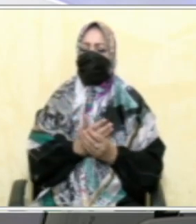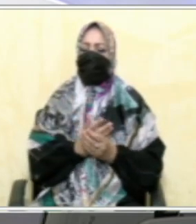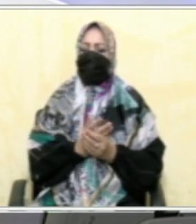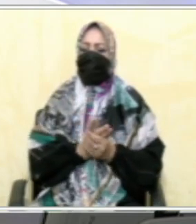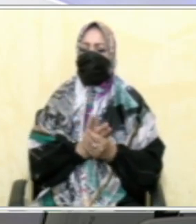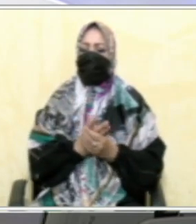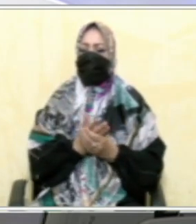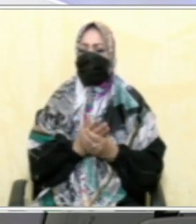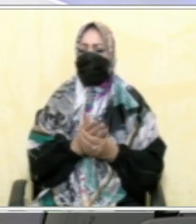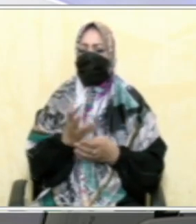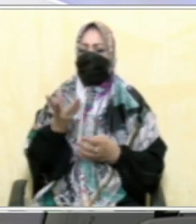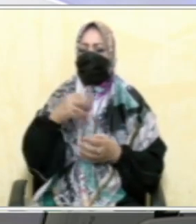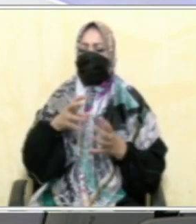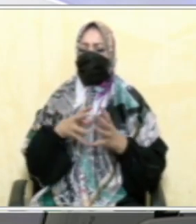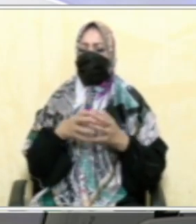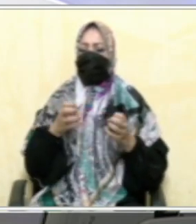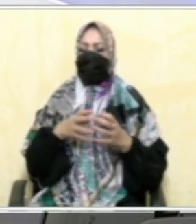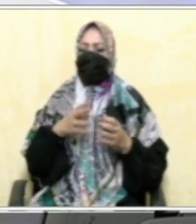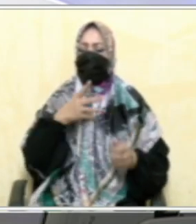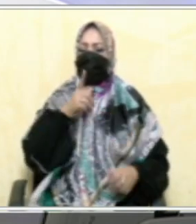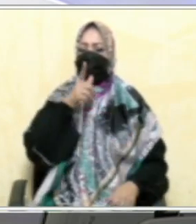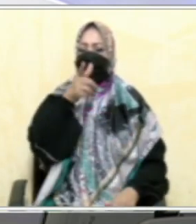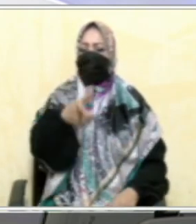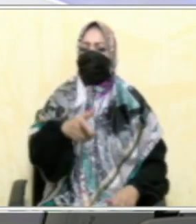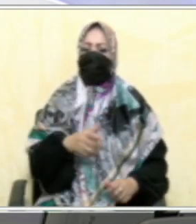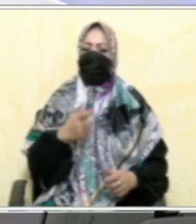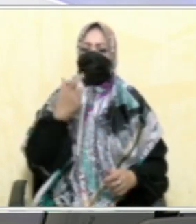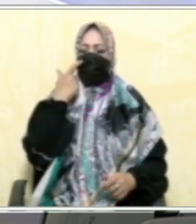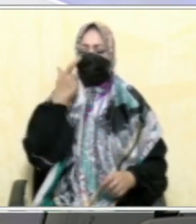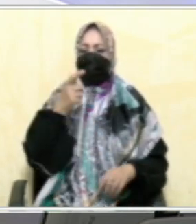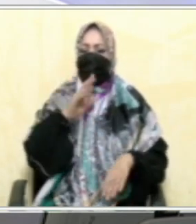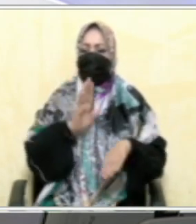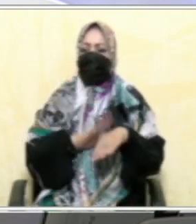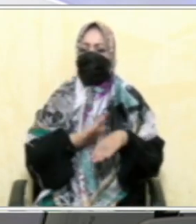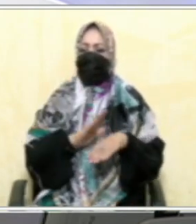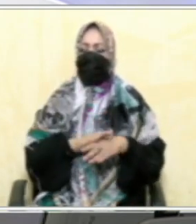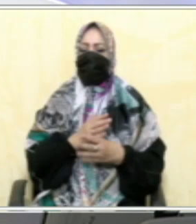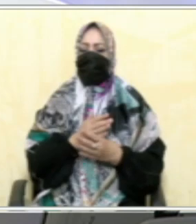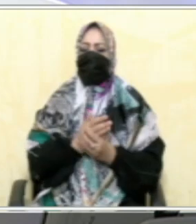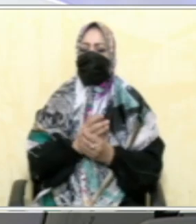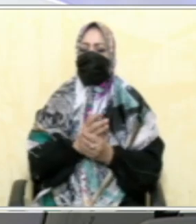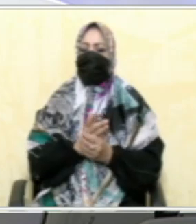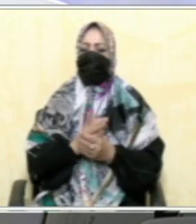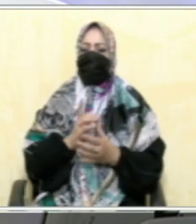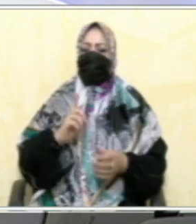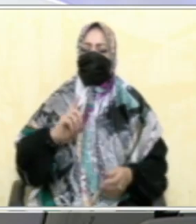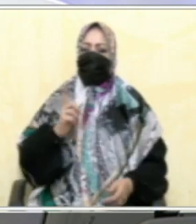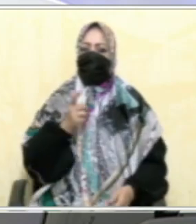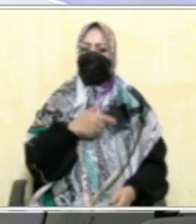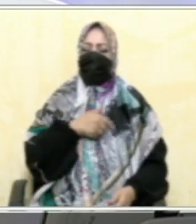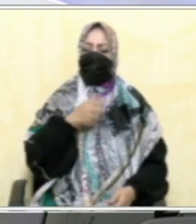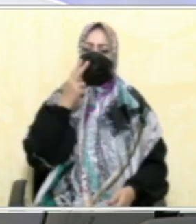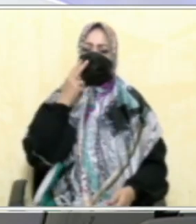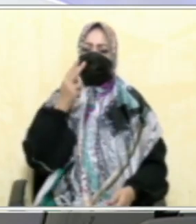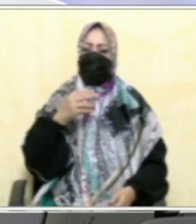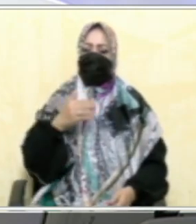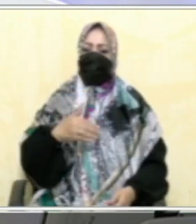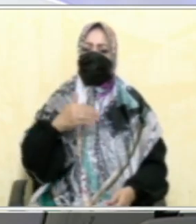الآن على أعتاب عيد الأضحى إن شاء الله، وستكثر الأسئلة على الأضاحي،